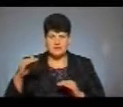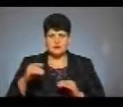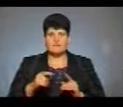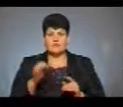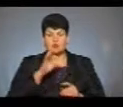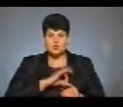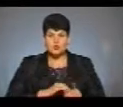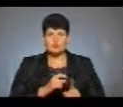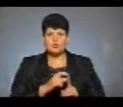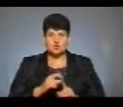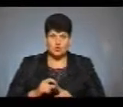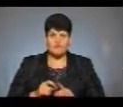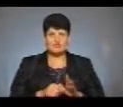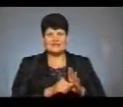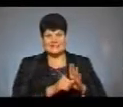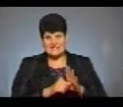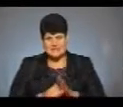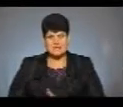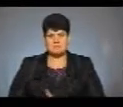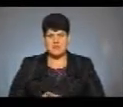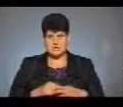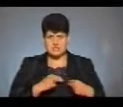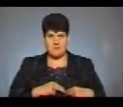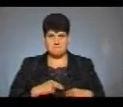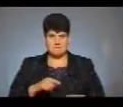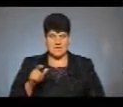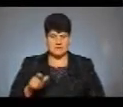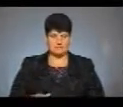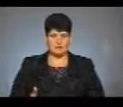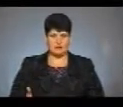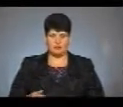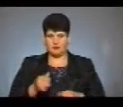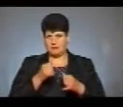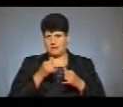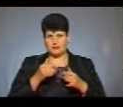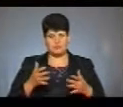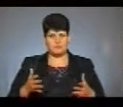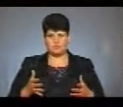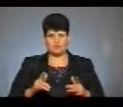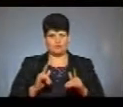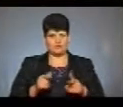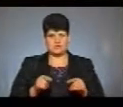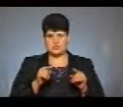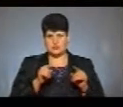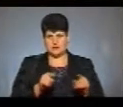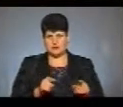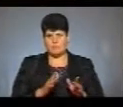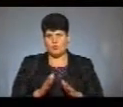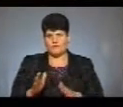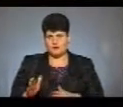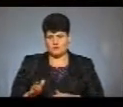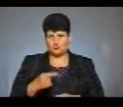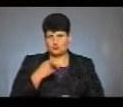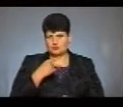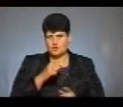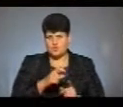«дискримінація» найманого працівника. Ми не можемо змиритися з її точкою зору, з її поведінкою, тому